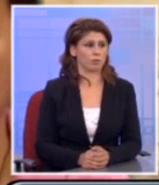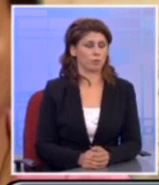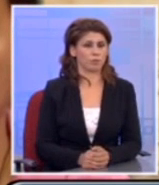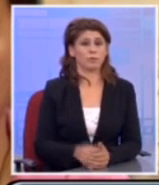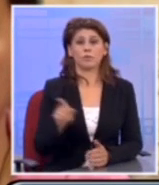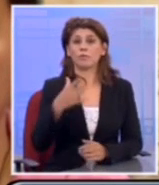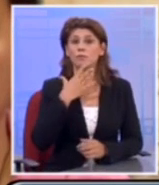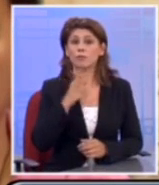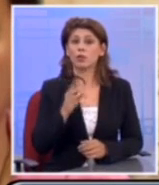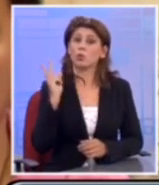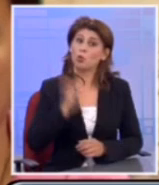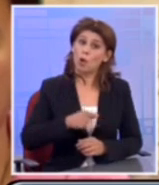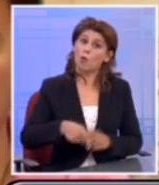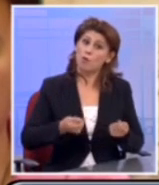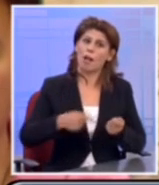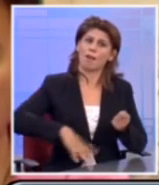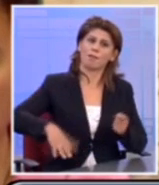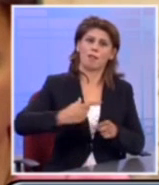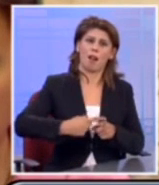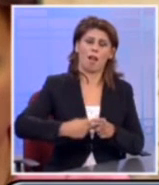ότι λόγω του κακού που προκάλεσαν